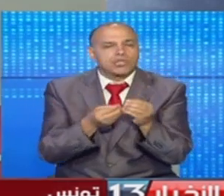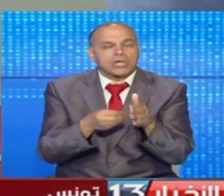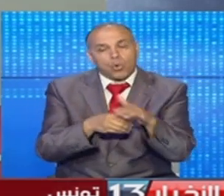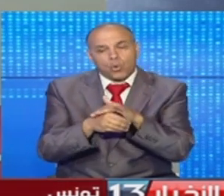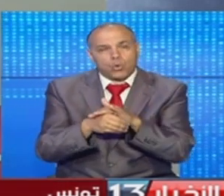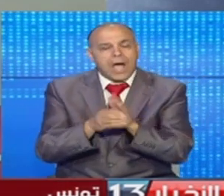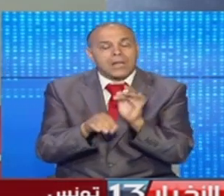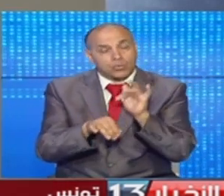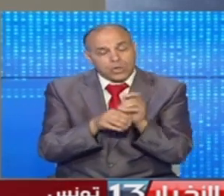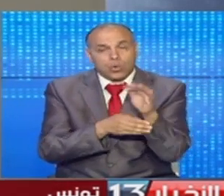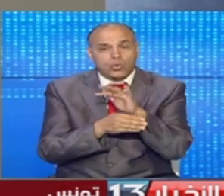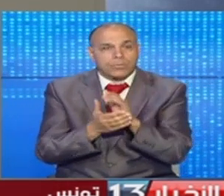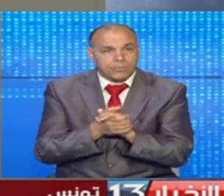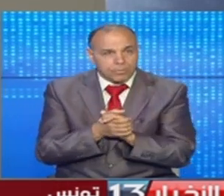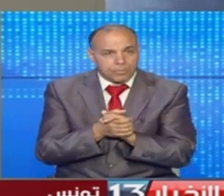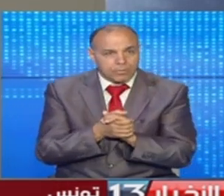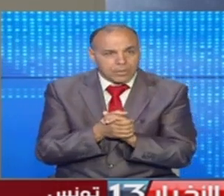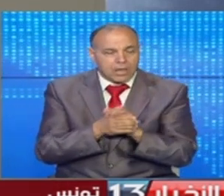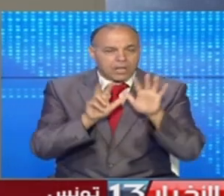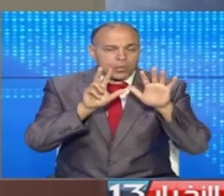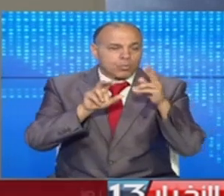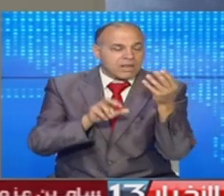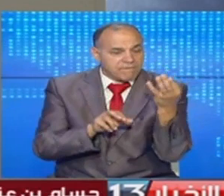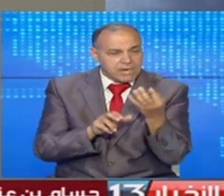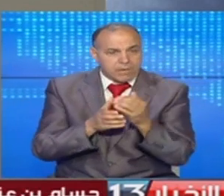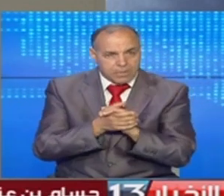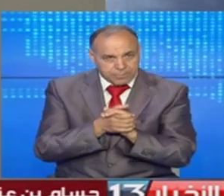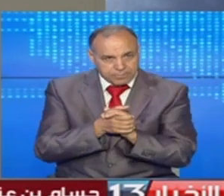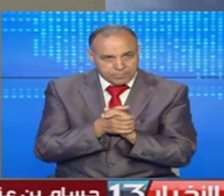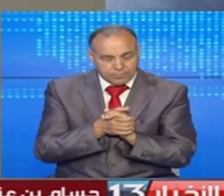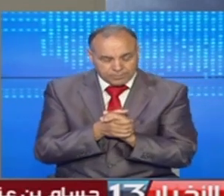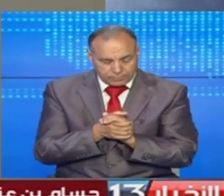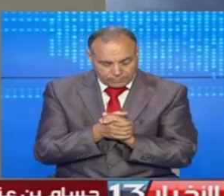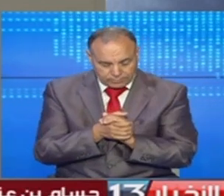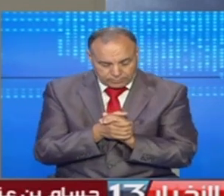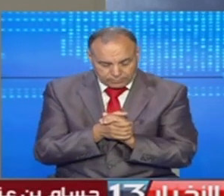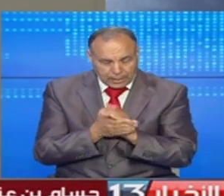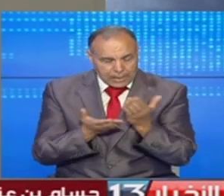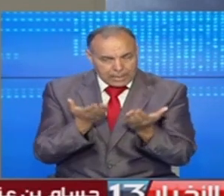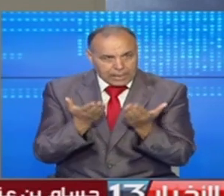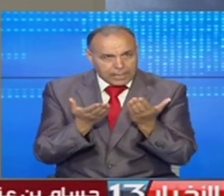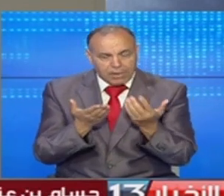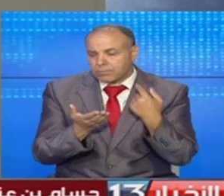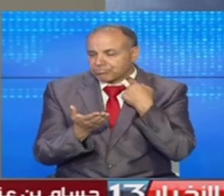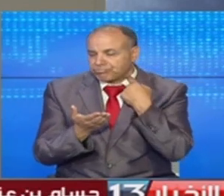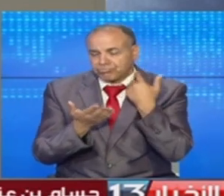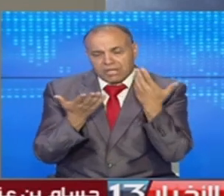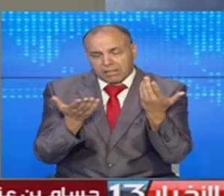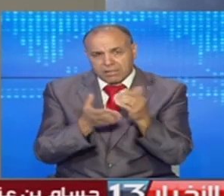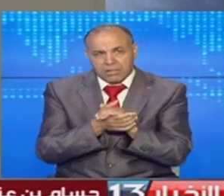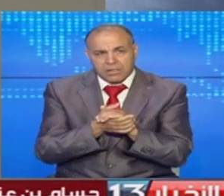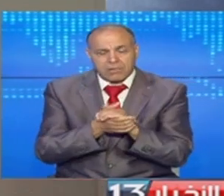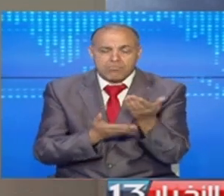على القطاع السياحي. 83% هي معناتها قيمة الخسائر